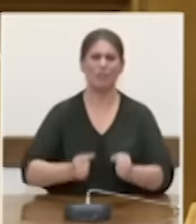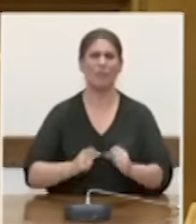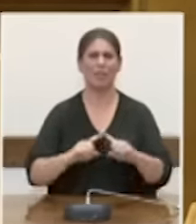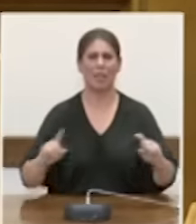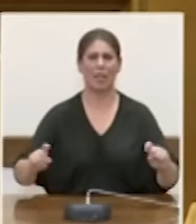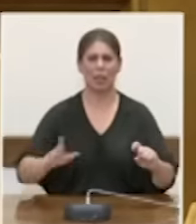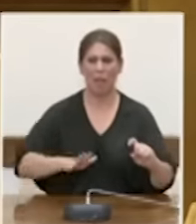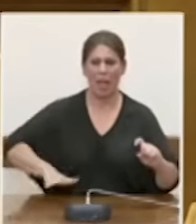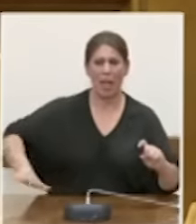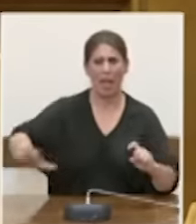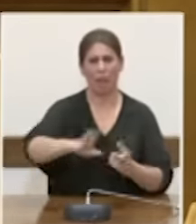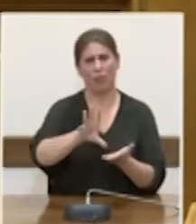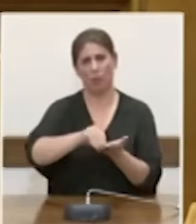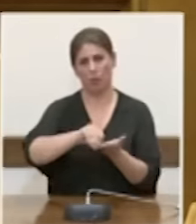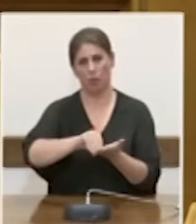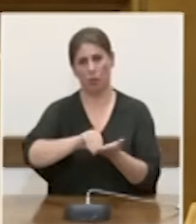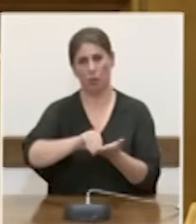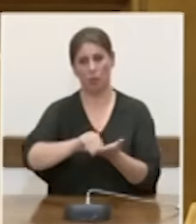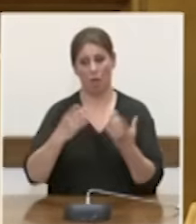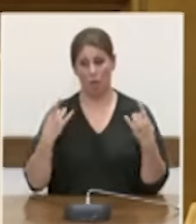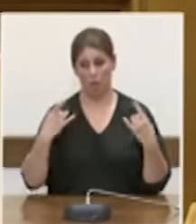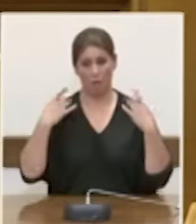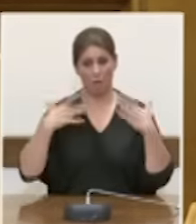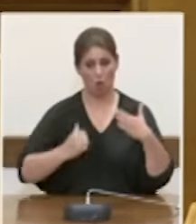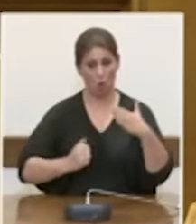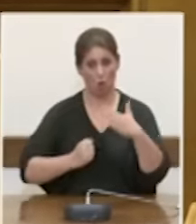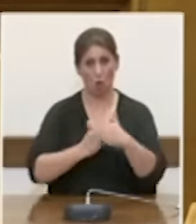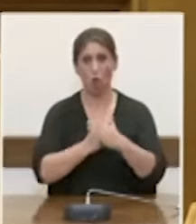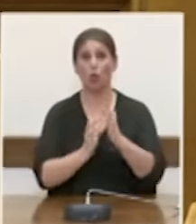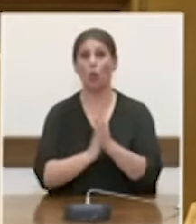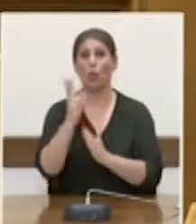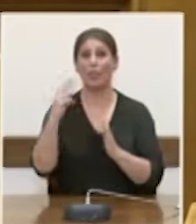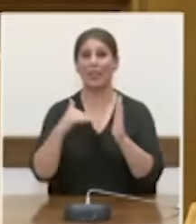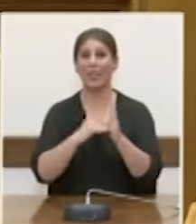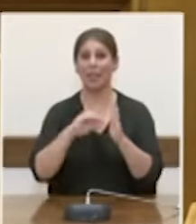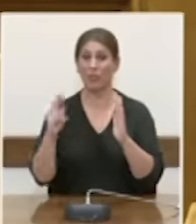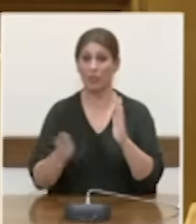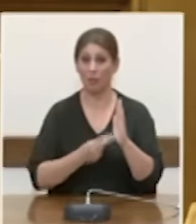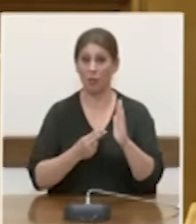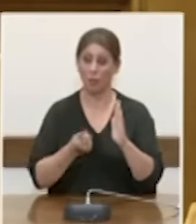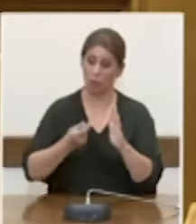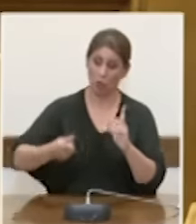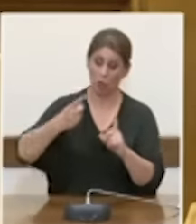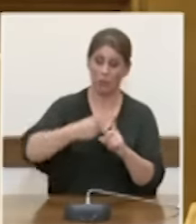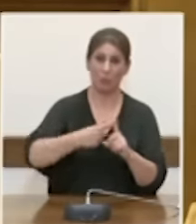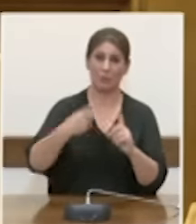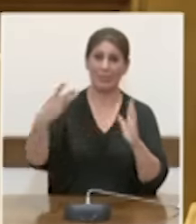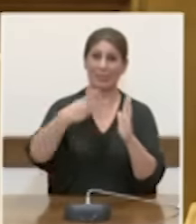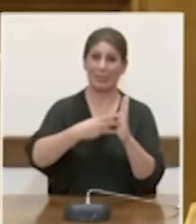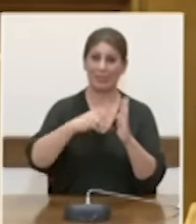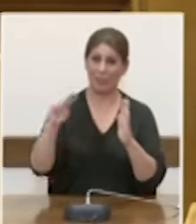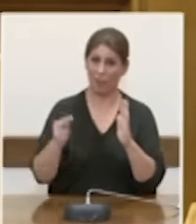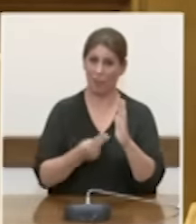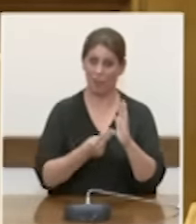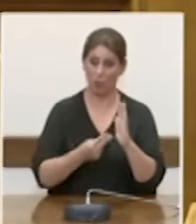λαϊκής κατανάλωσης. Αφορολόγητο όριο 12.000 ευρώ προς αυξημένο κατά 3.000 ευρώ για κάθε